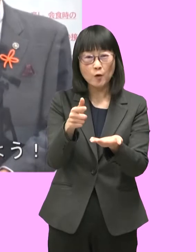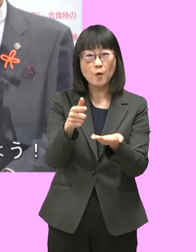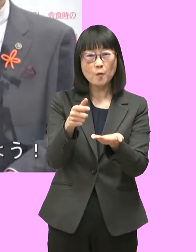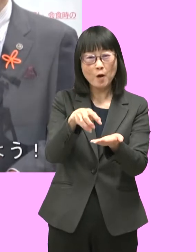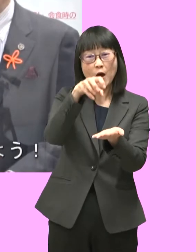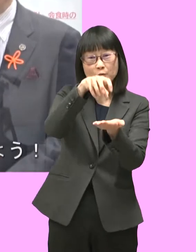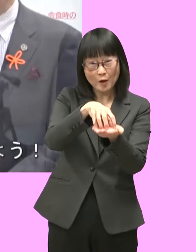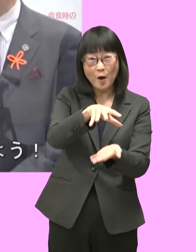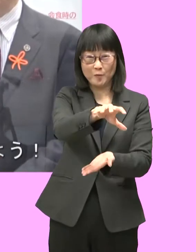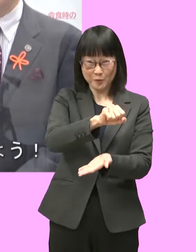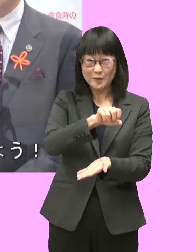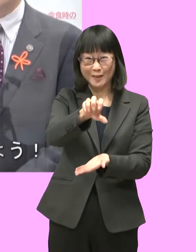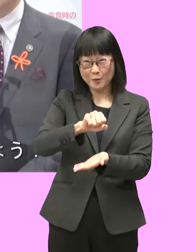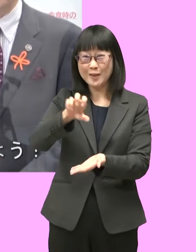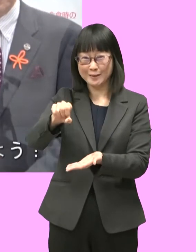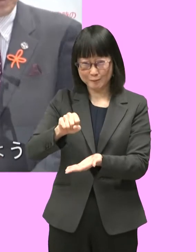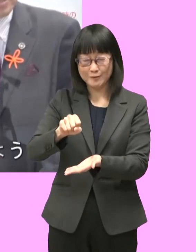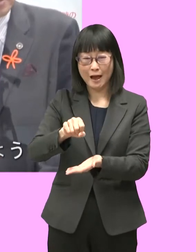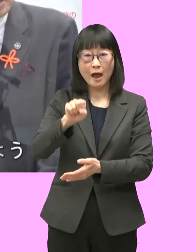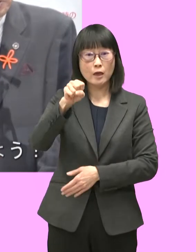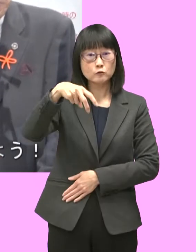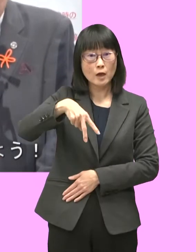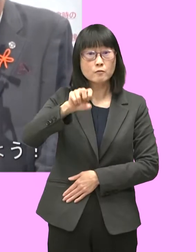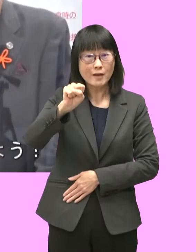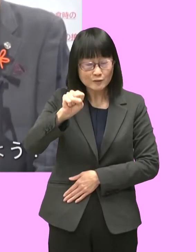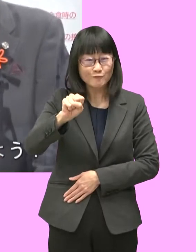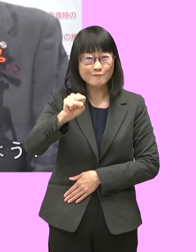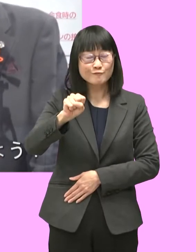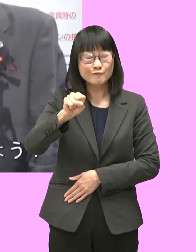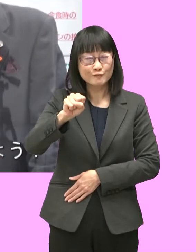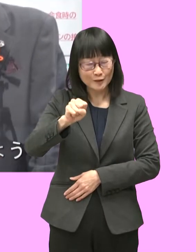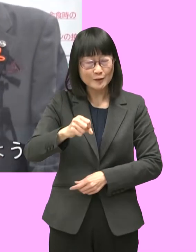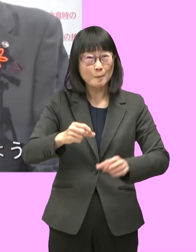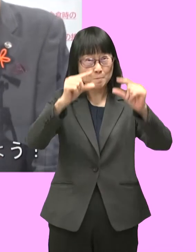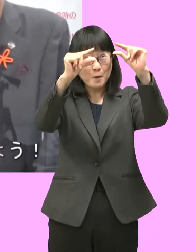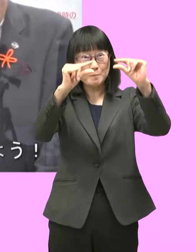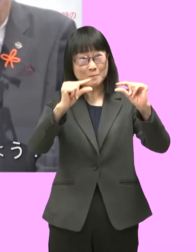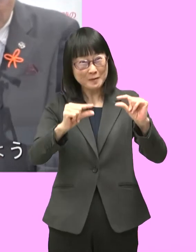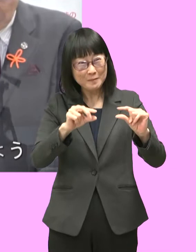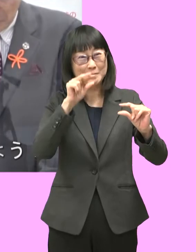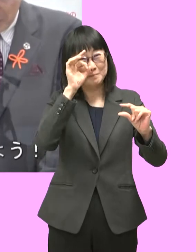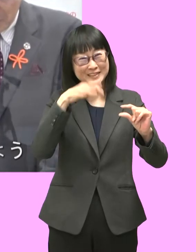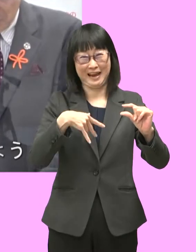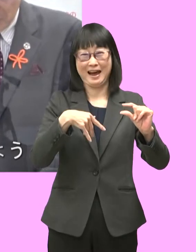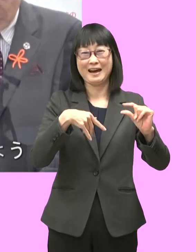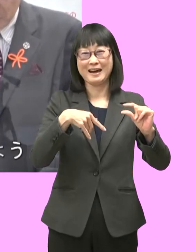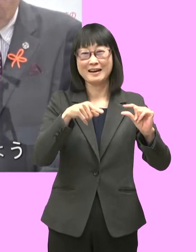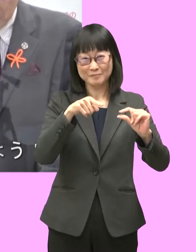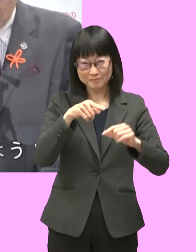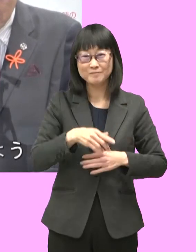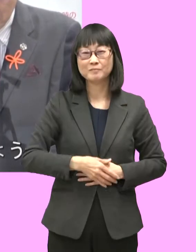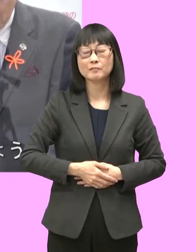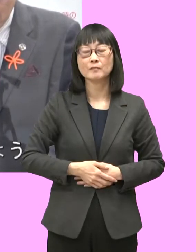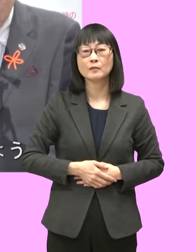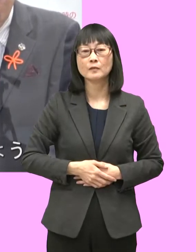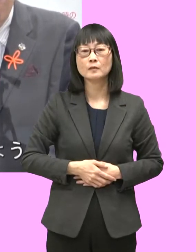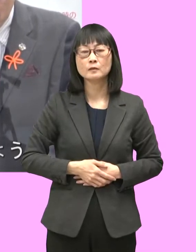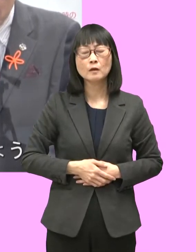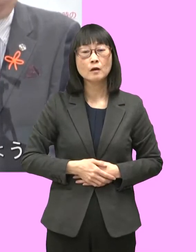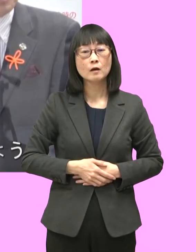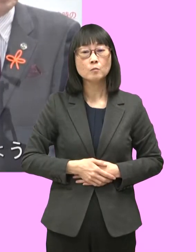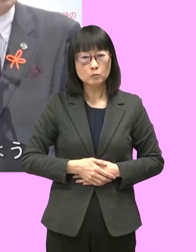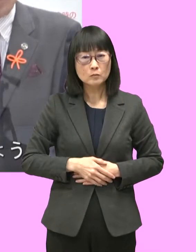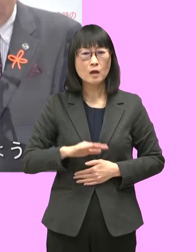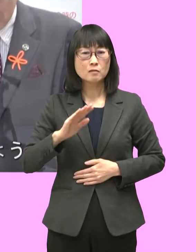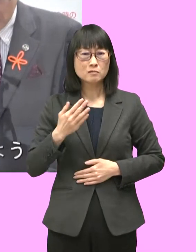じの、SNS の投稿なども随分と相次いでいるように見受けられますが、残念ながらこのマイナンバーカードの健康保険証